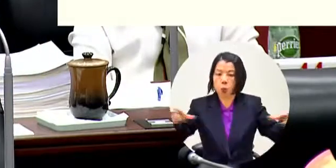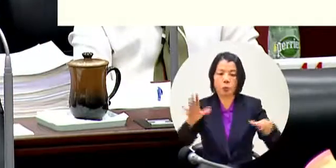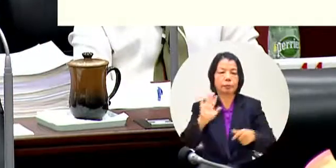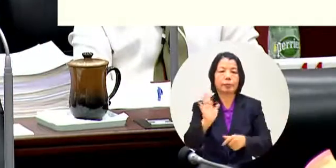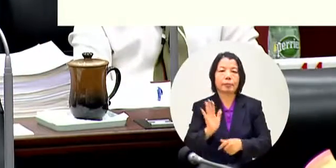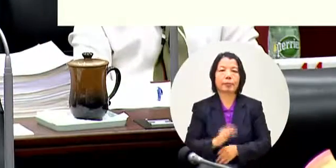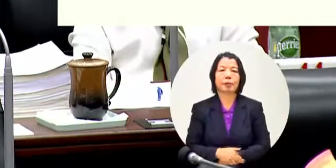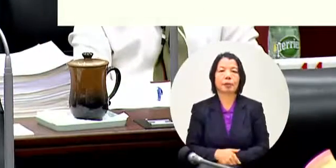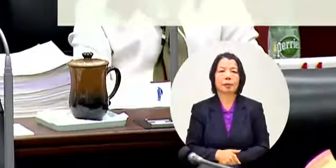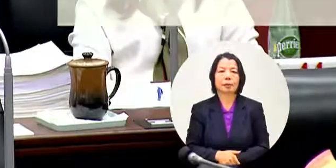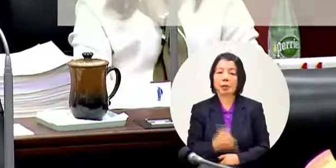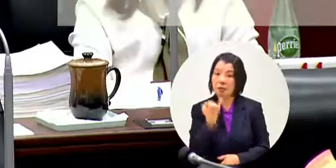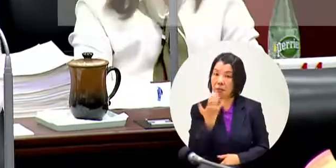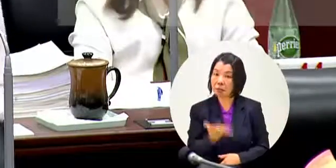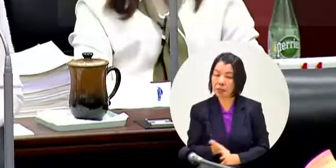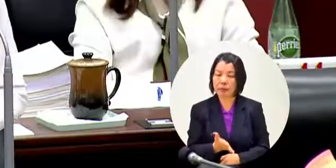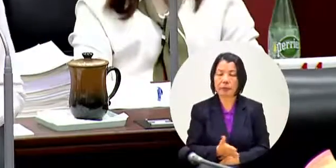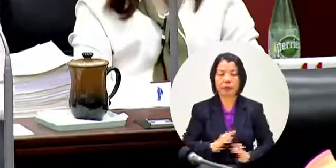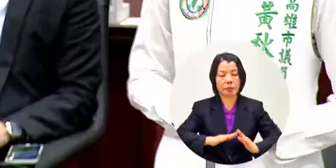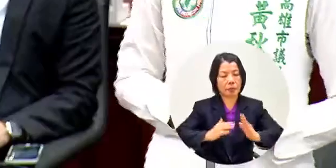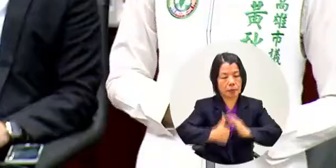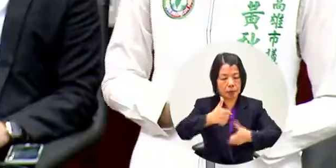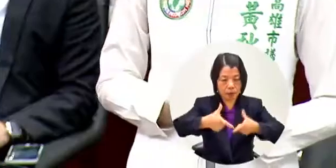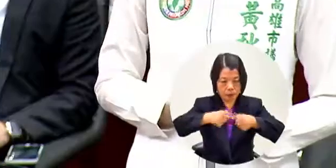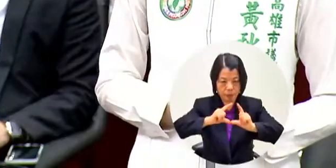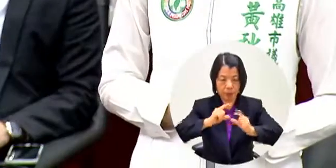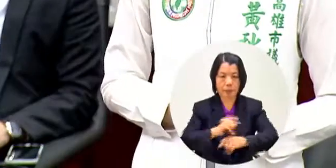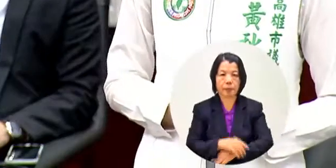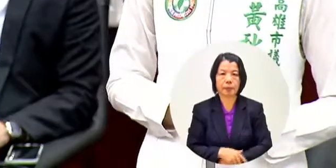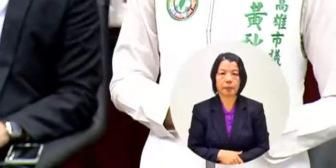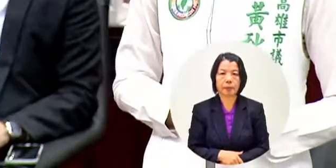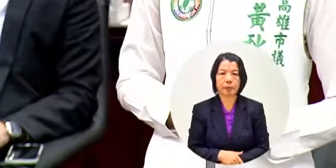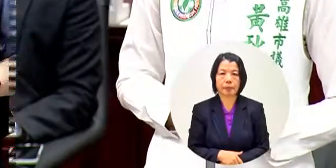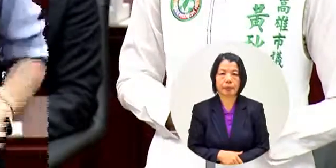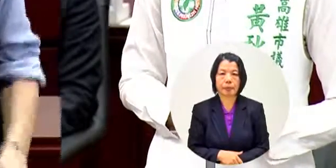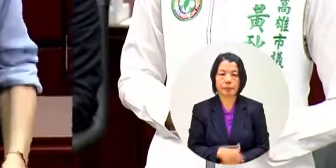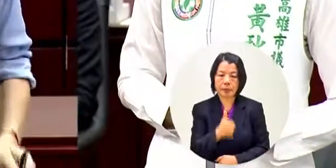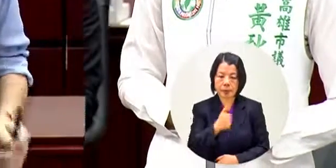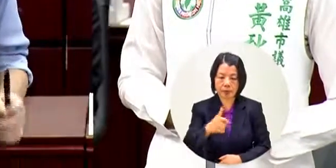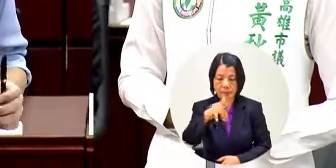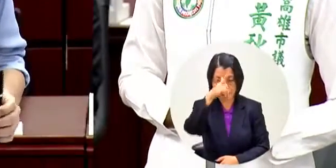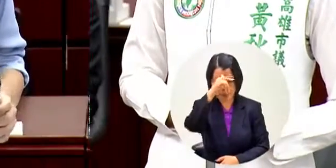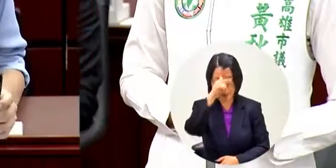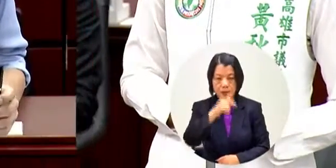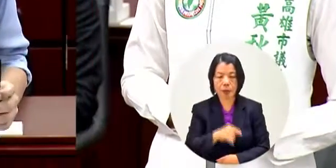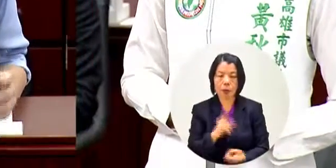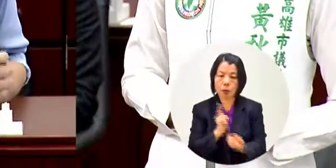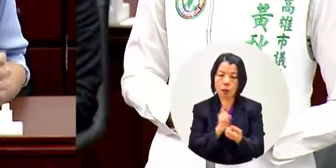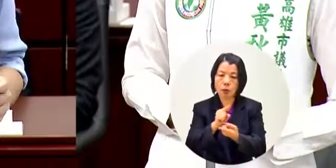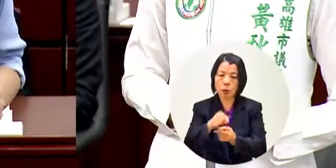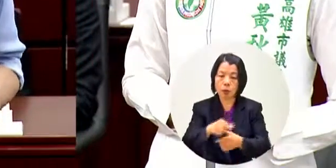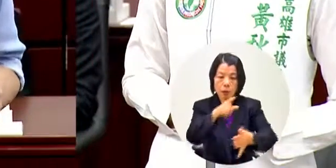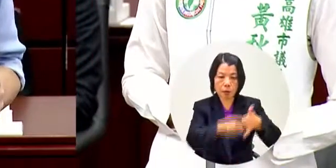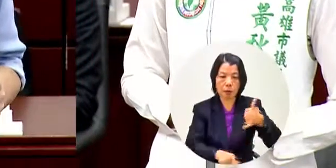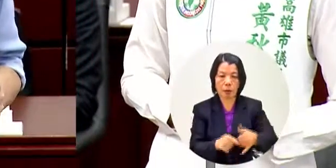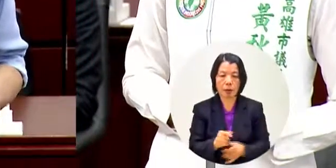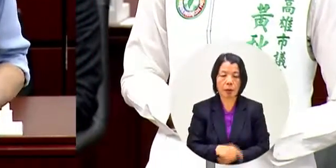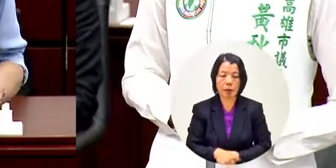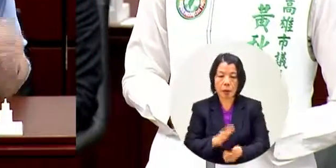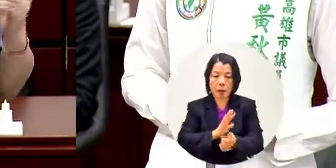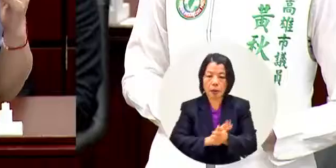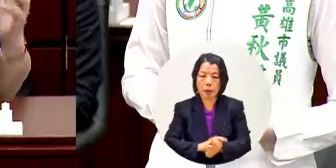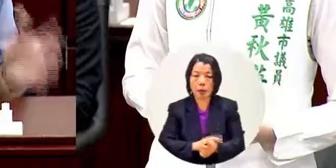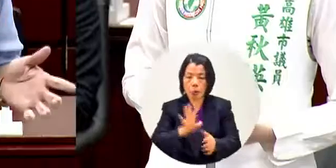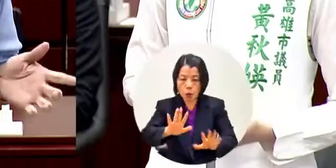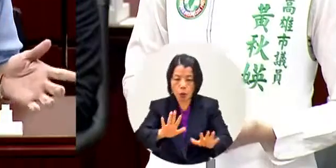将这个前瞻的经费好、哦、是不是能够保留，或者是我们这一块土